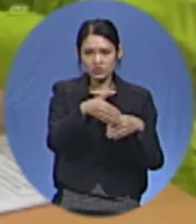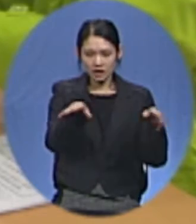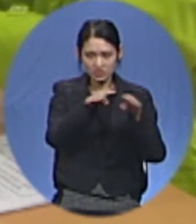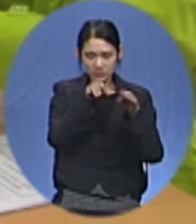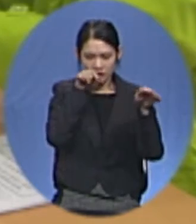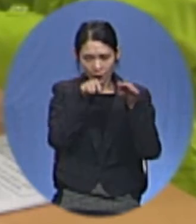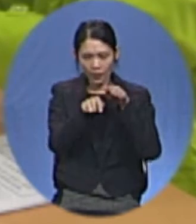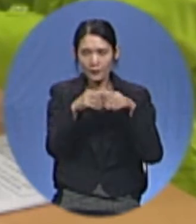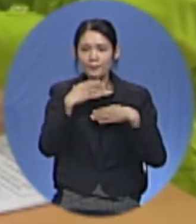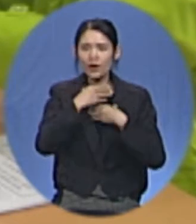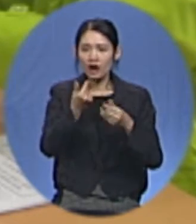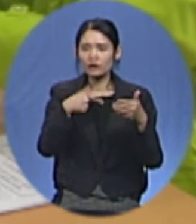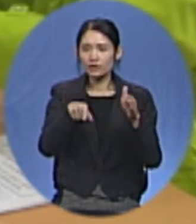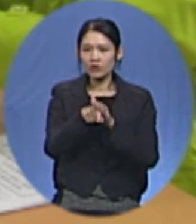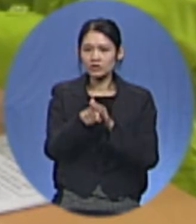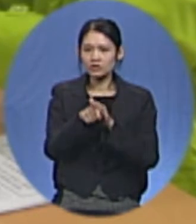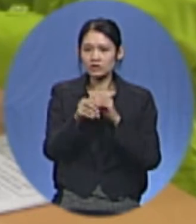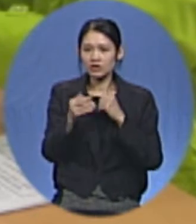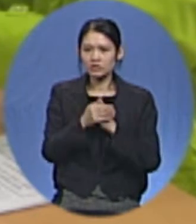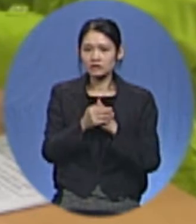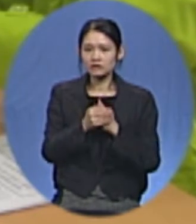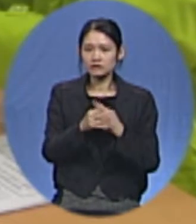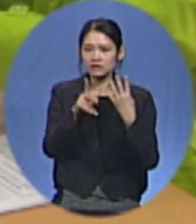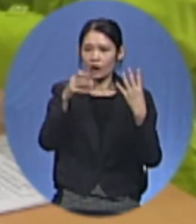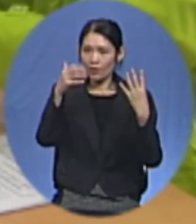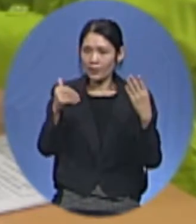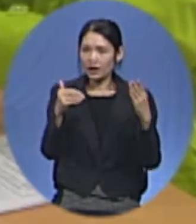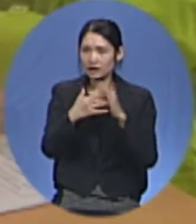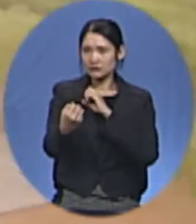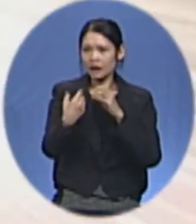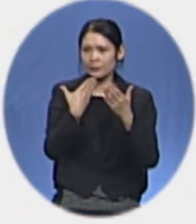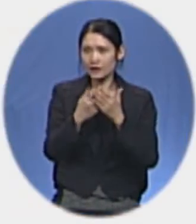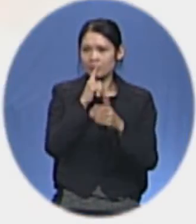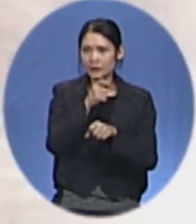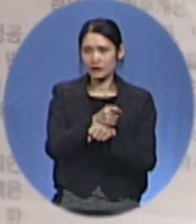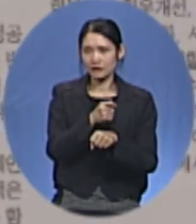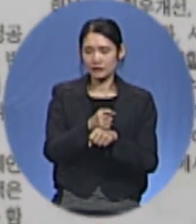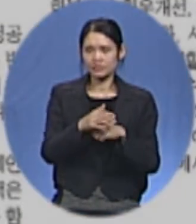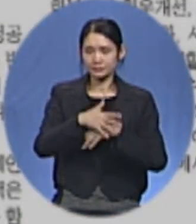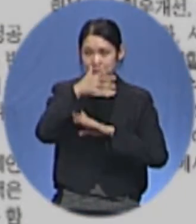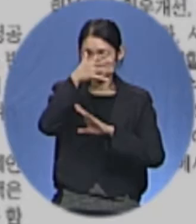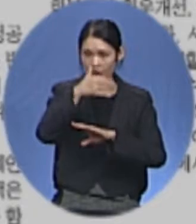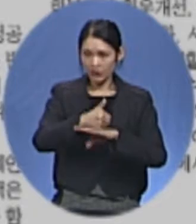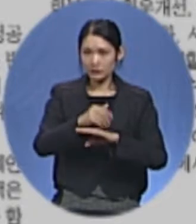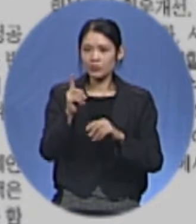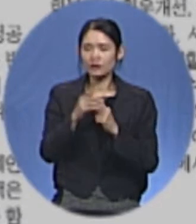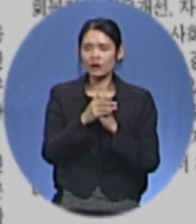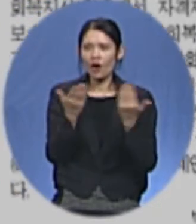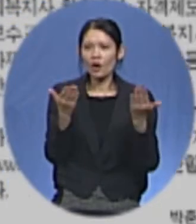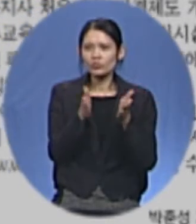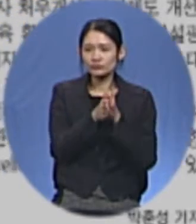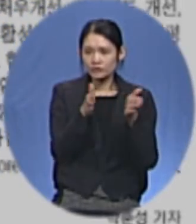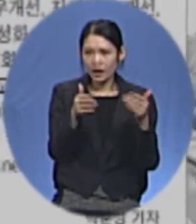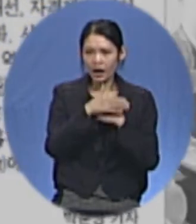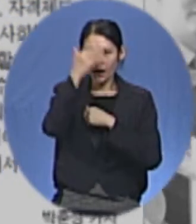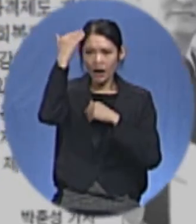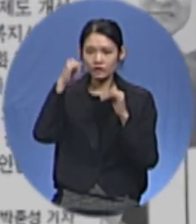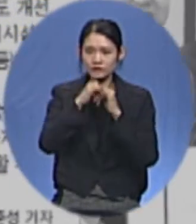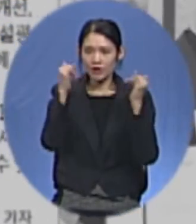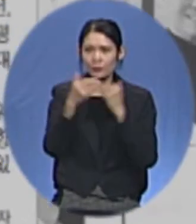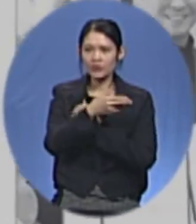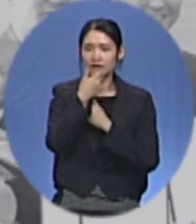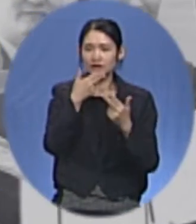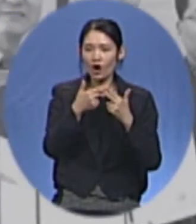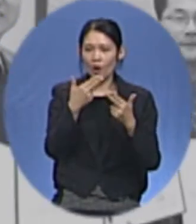접근성 구축 등을 요구하며 이달 말까지 답변을 요구했습니다. 마지막 소식은 업무를 시작한